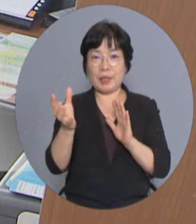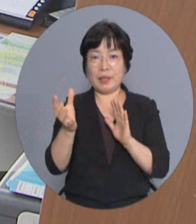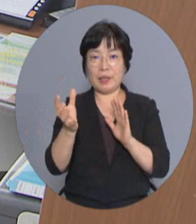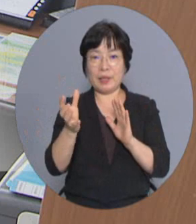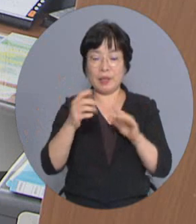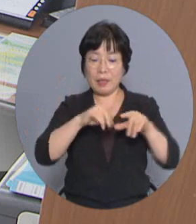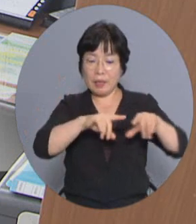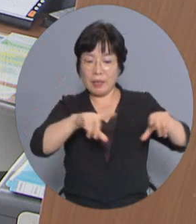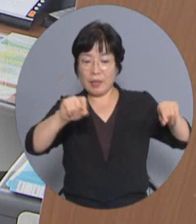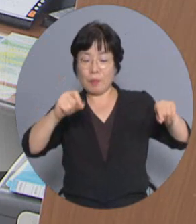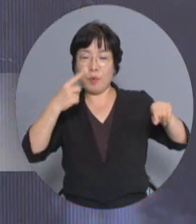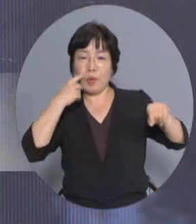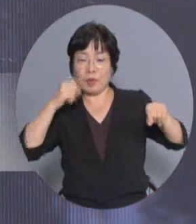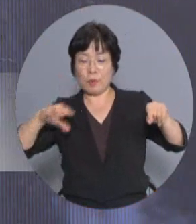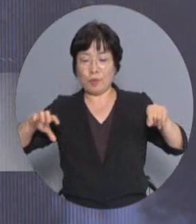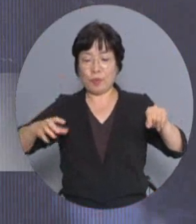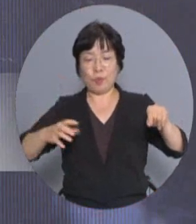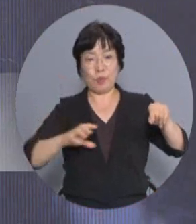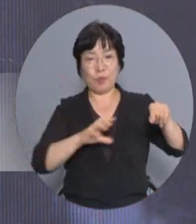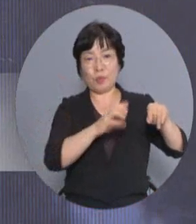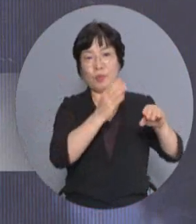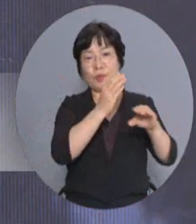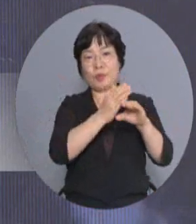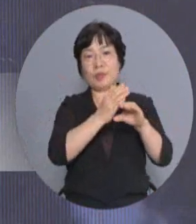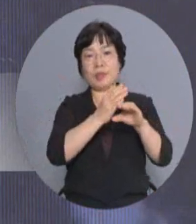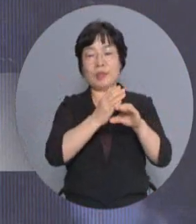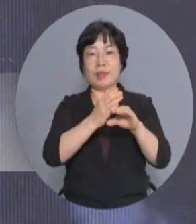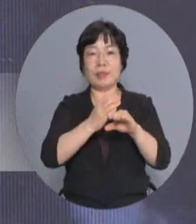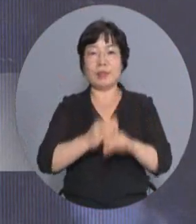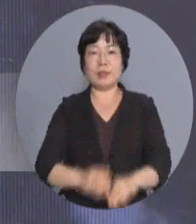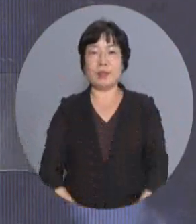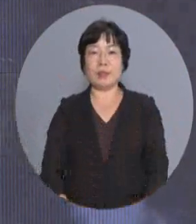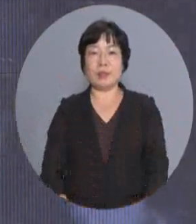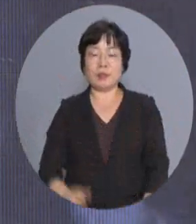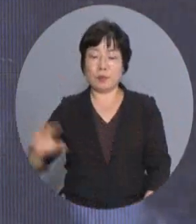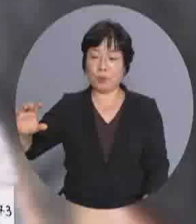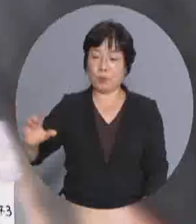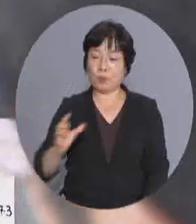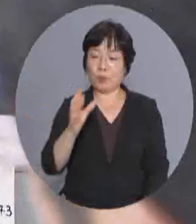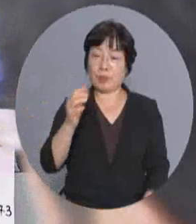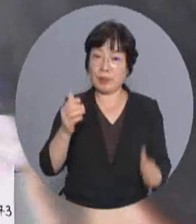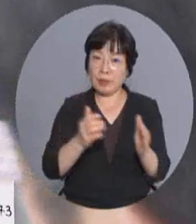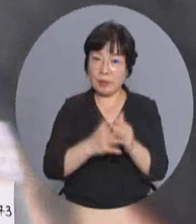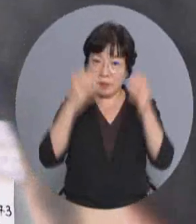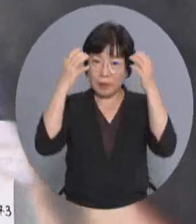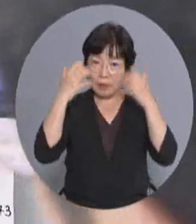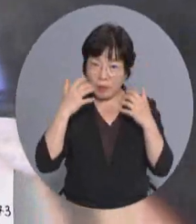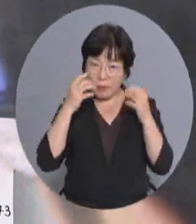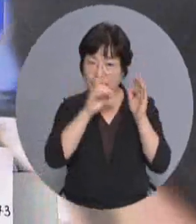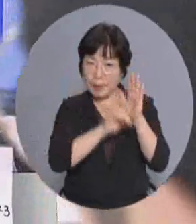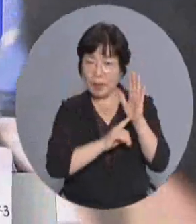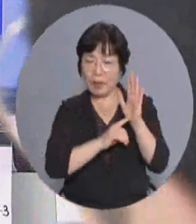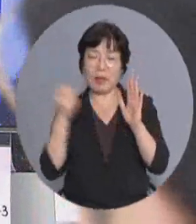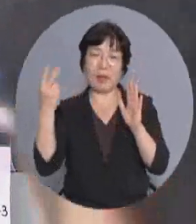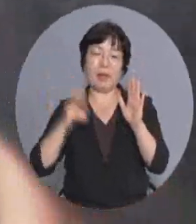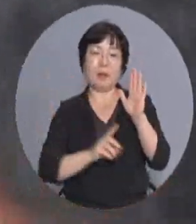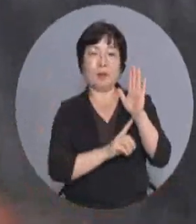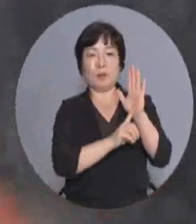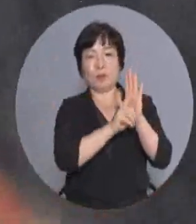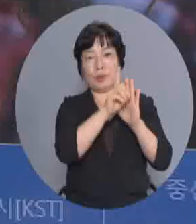이어 현재 북상 중인 산산도 일본으로 이동 중입니다. 태풍이 지나가면 무더위가 가실까 싶지만